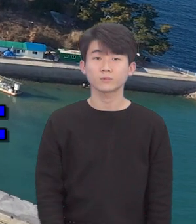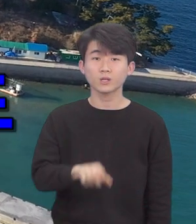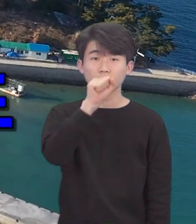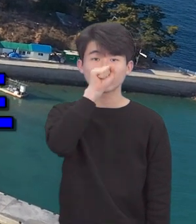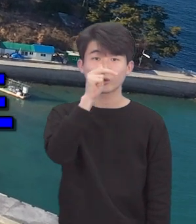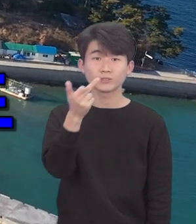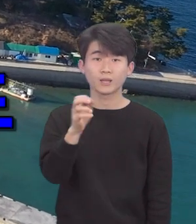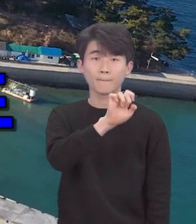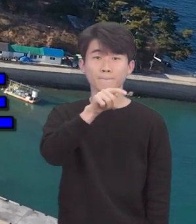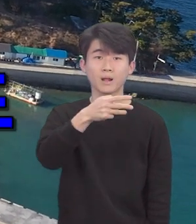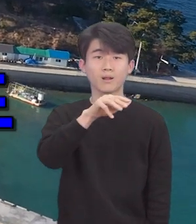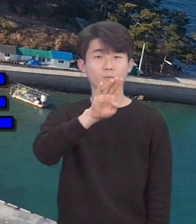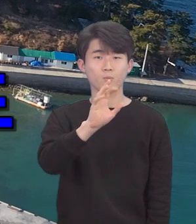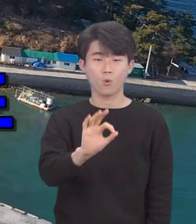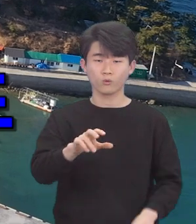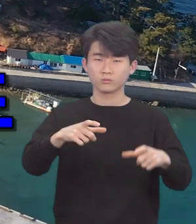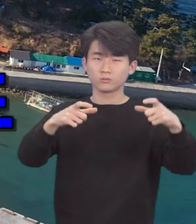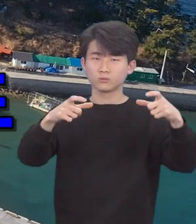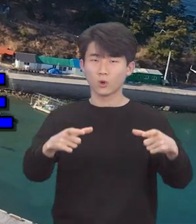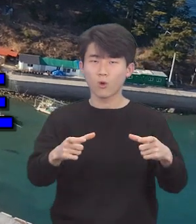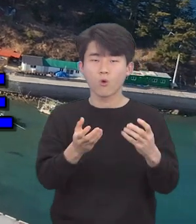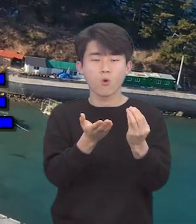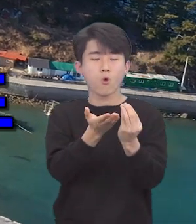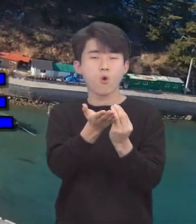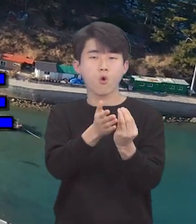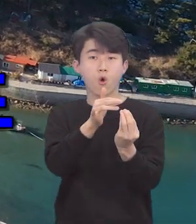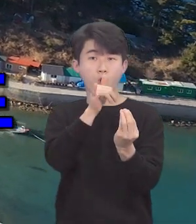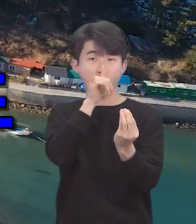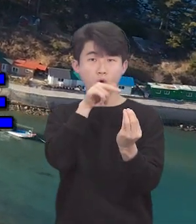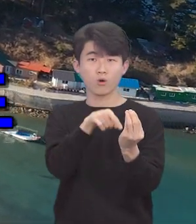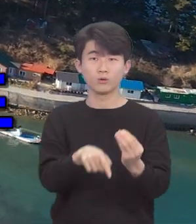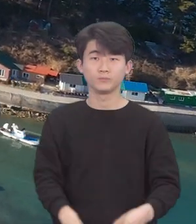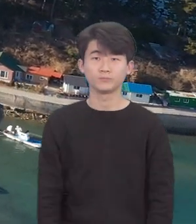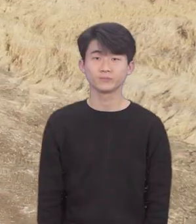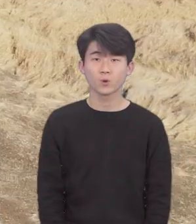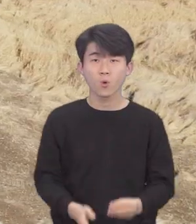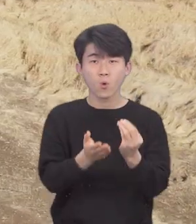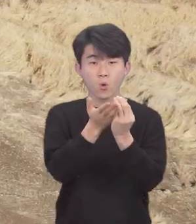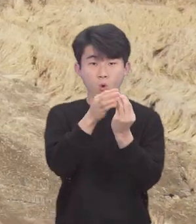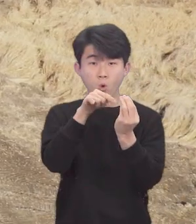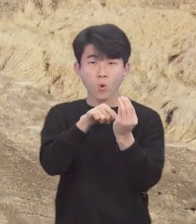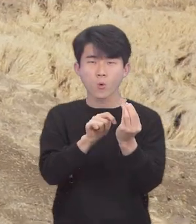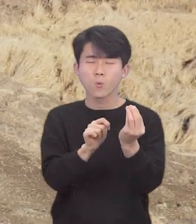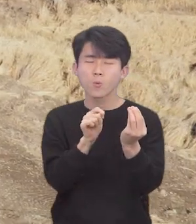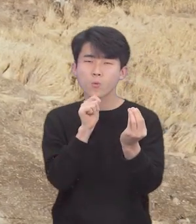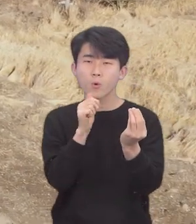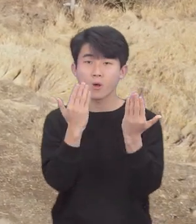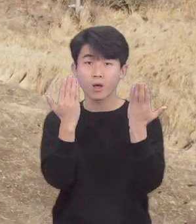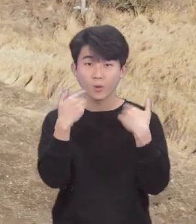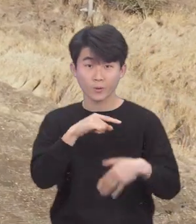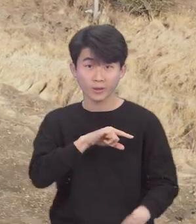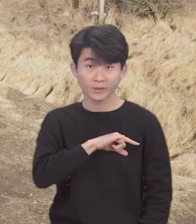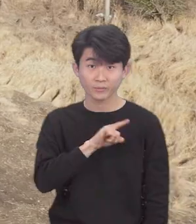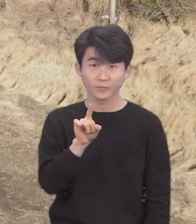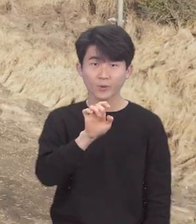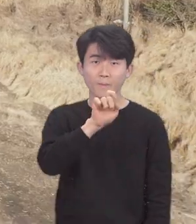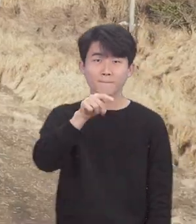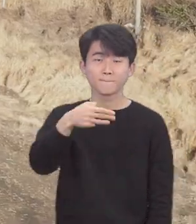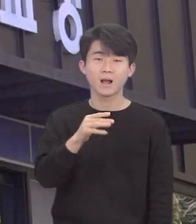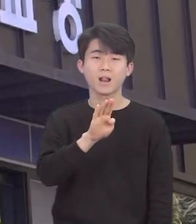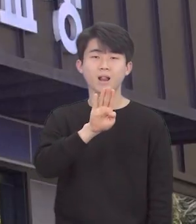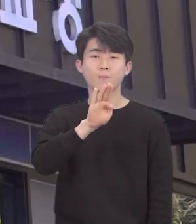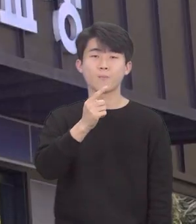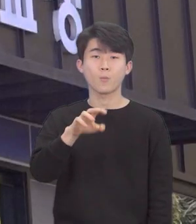서산시 팔복면엔 바다 건너 작은 섬마을 고파도가 있습니다. 그리고 이곳엔 작지만 행복한